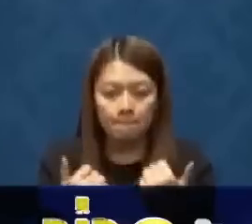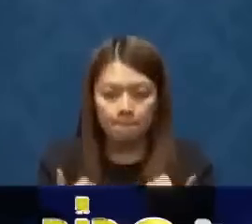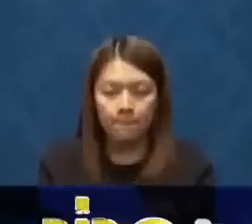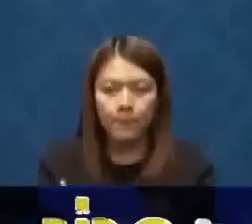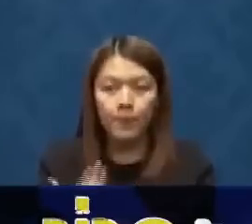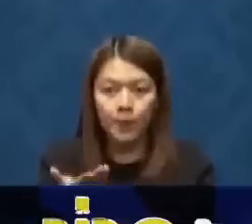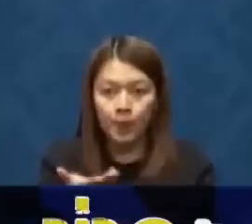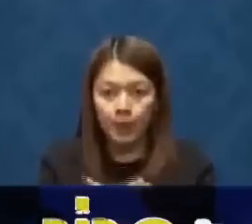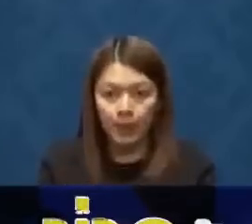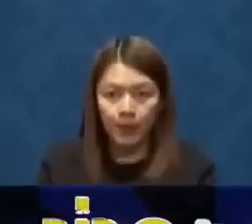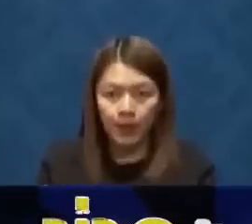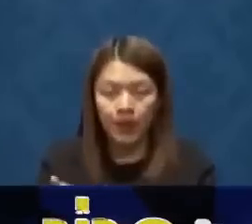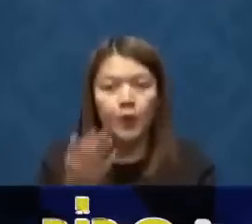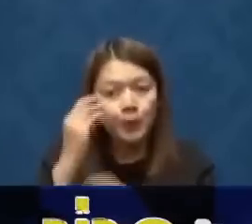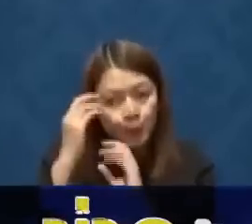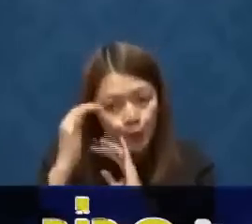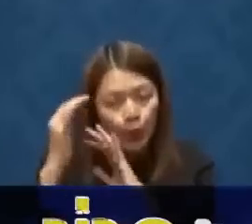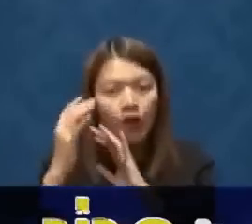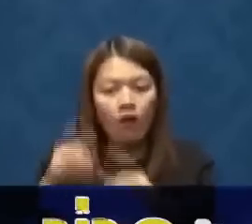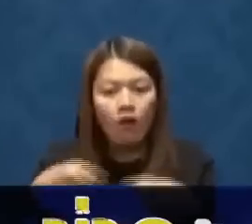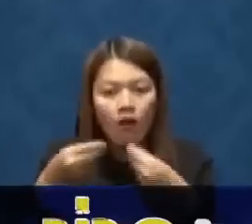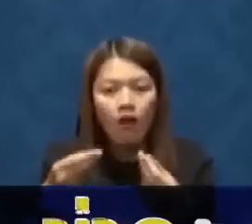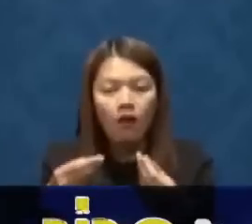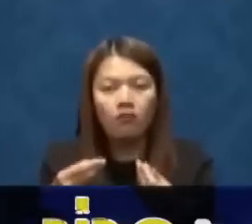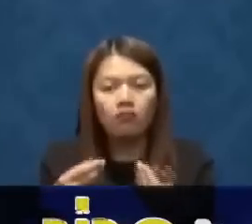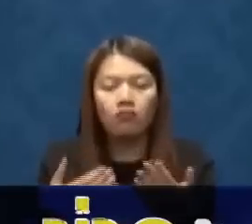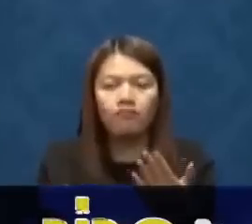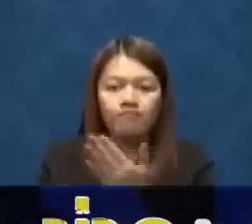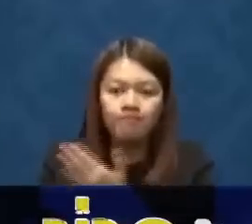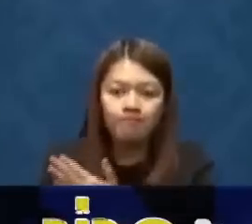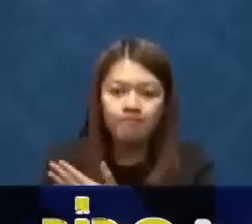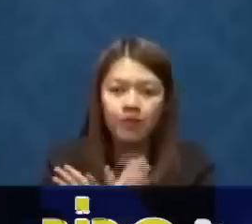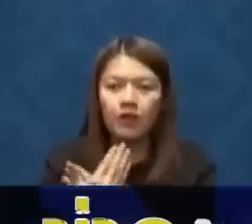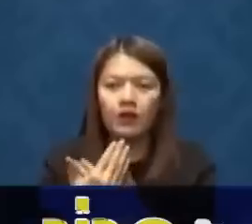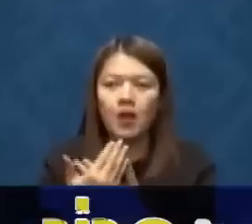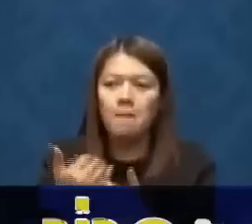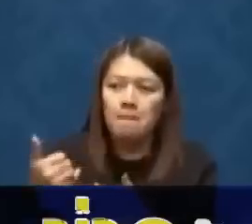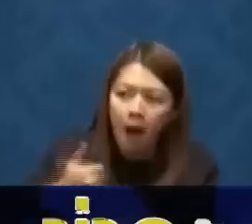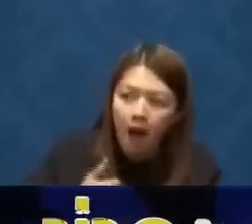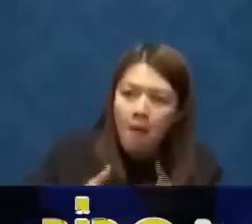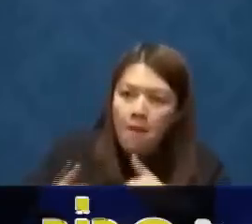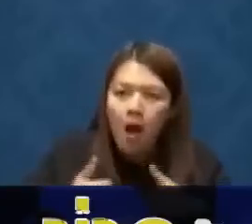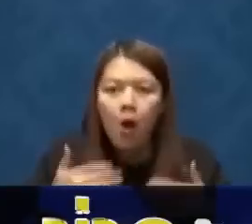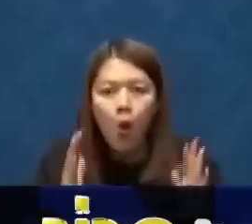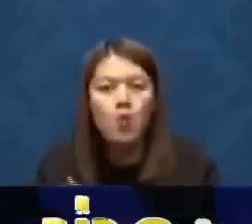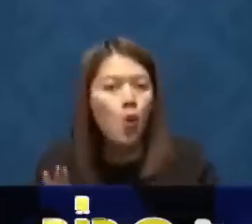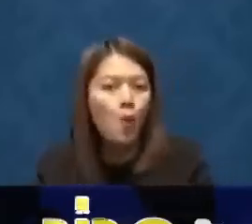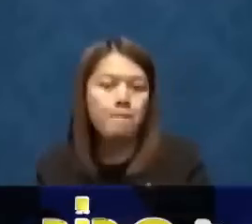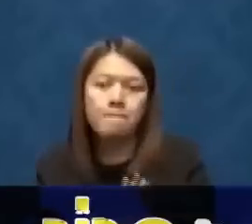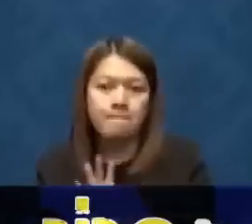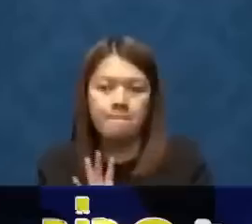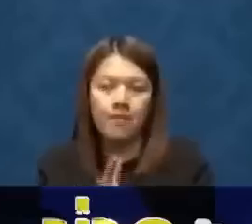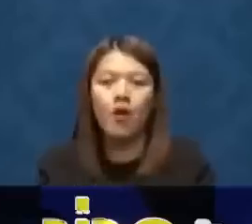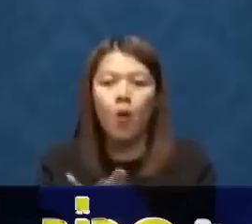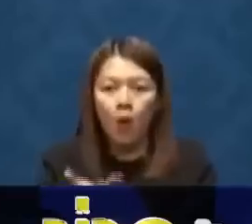มขอหวังว่าแม้เราจะไม่มีโอกาสกลับมาทุกคนแต่ขอให้เ